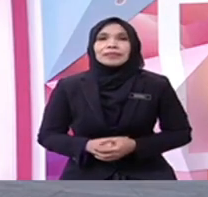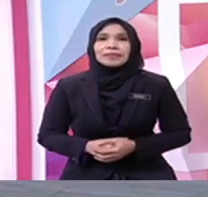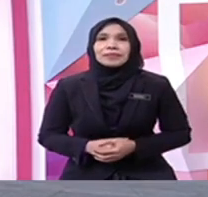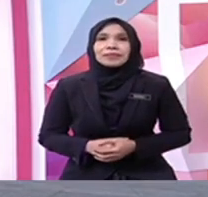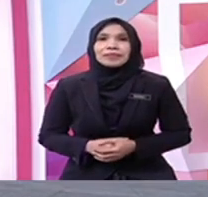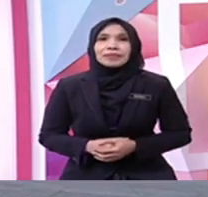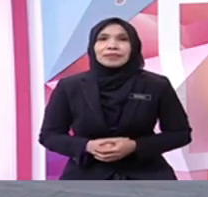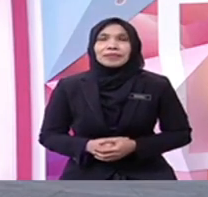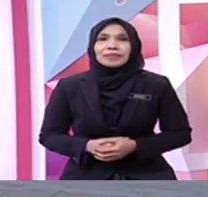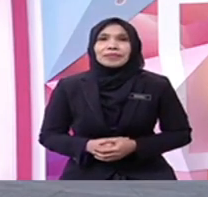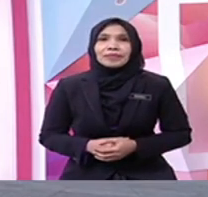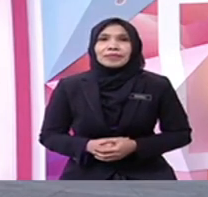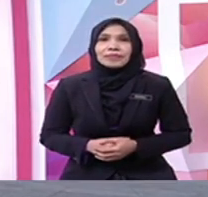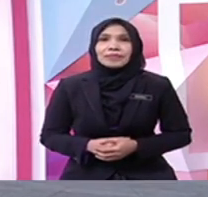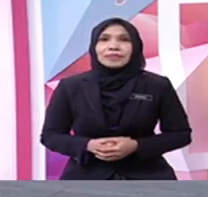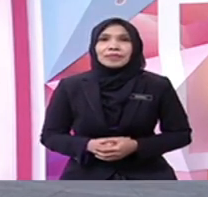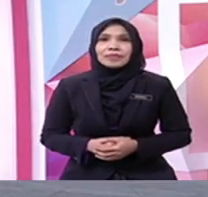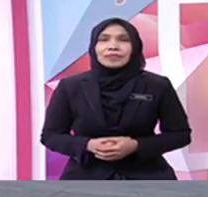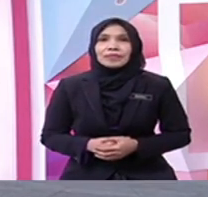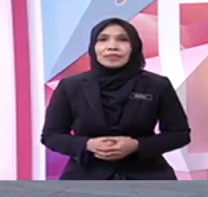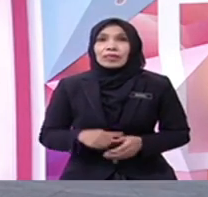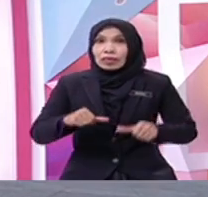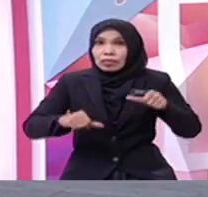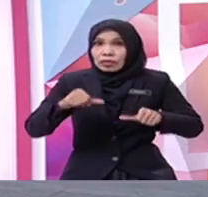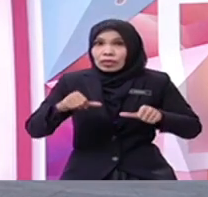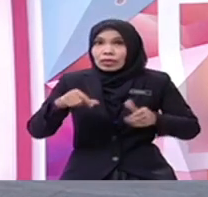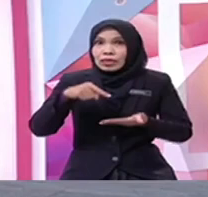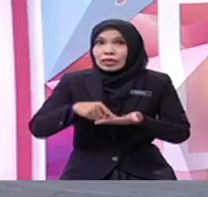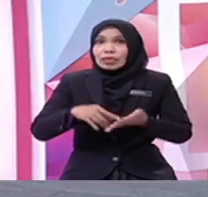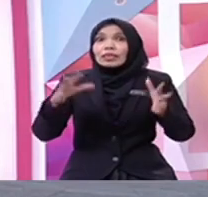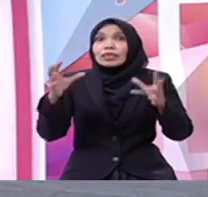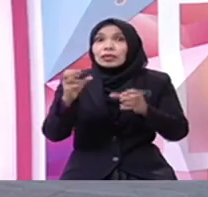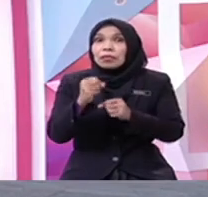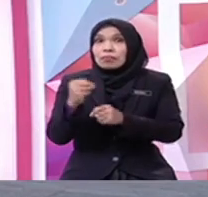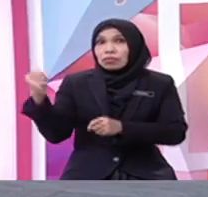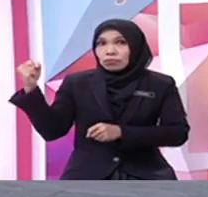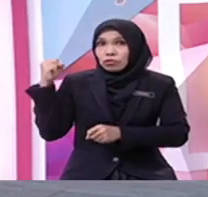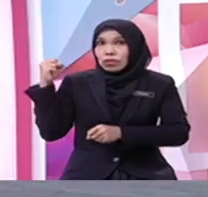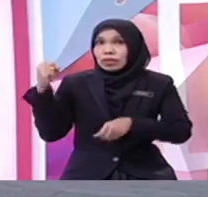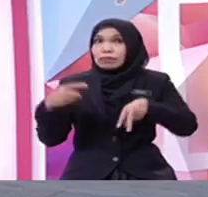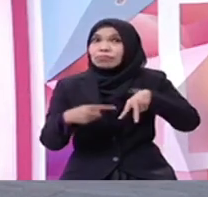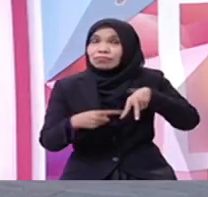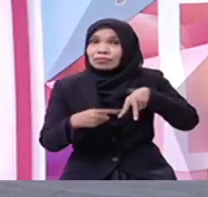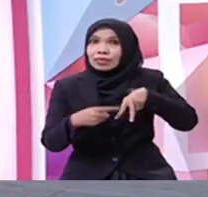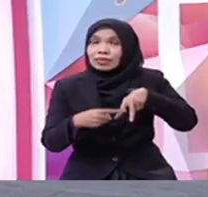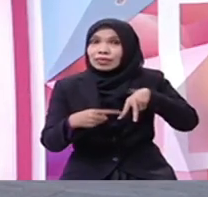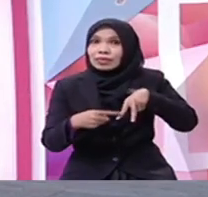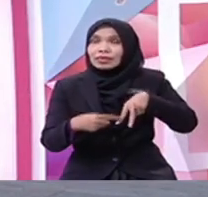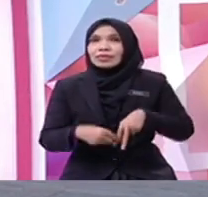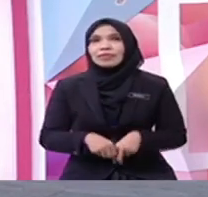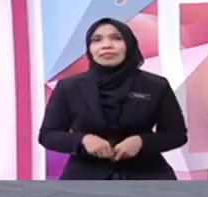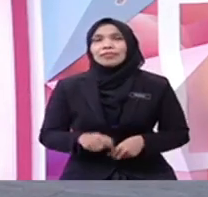Oke dan kau untuk itu begini tadi itu dapat menguatkan kaki kita sebab kita tidak boleh seimbang keberadaan